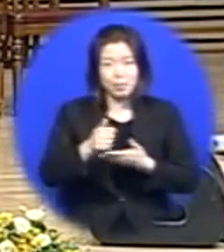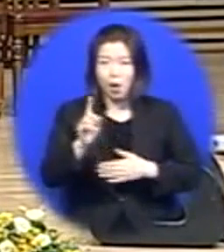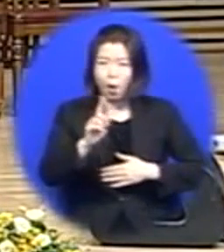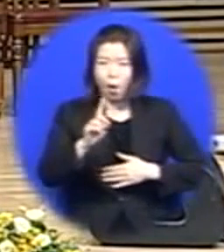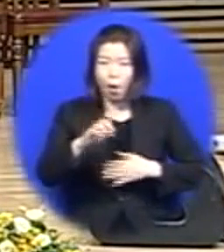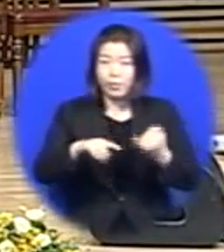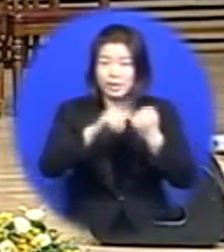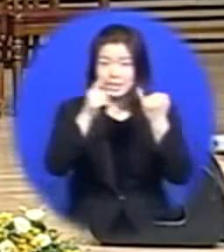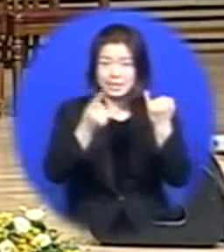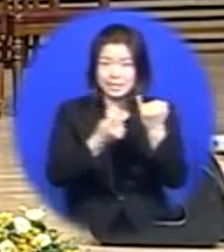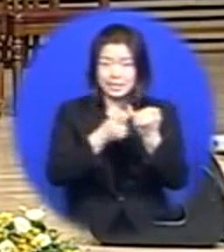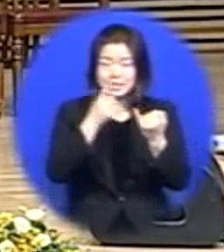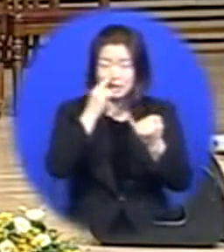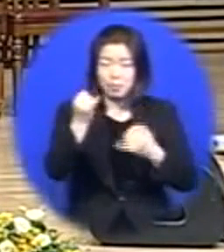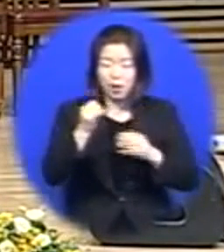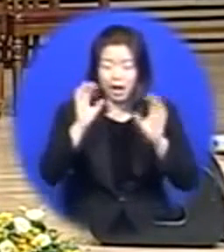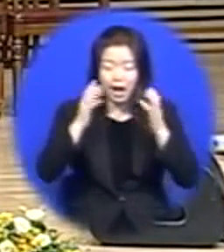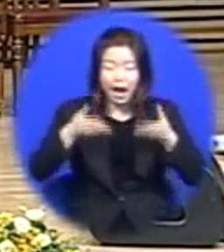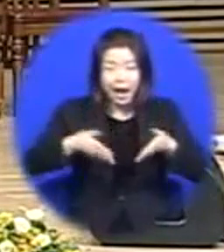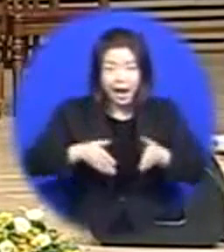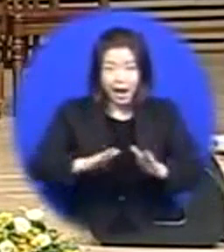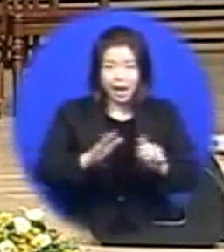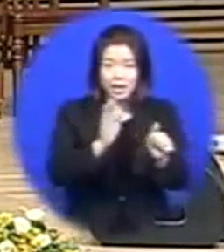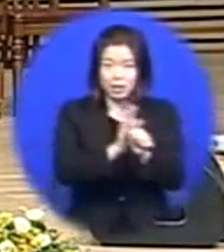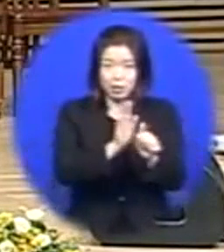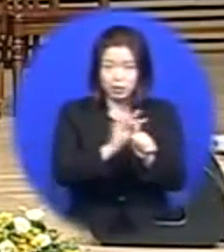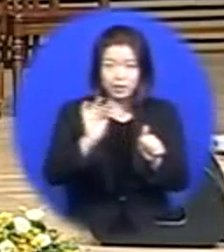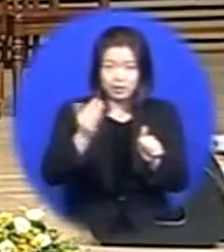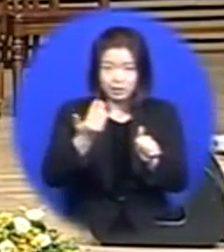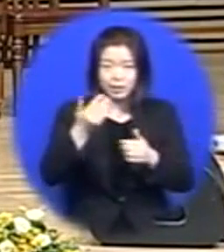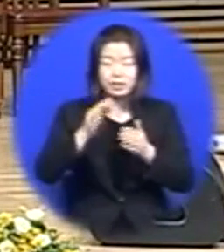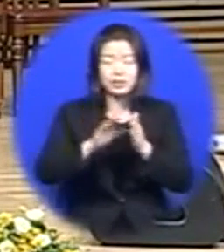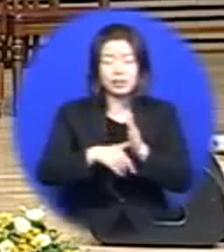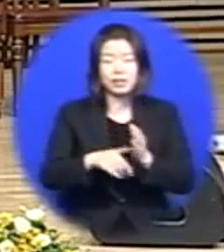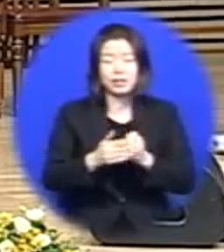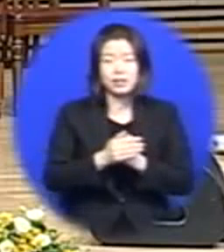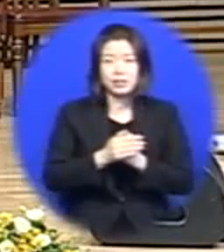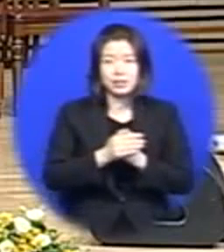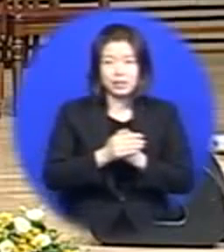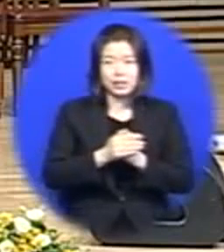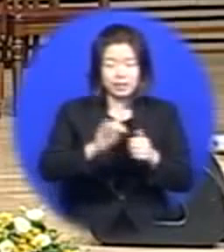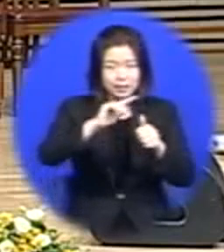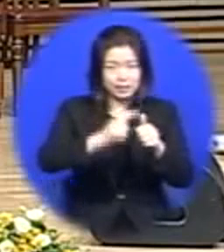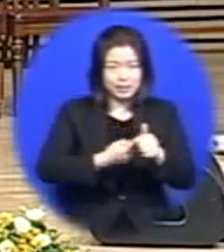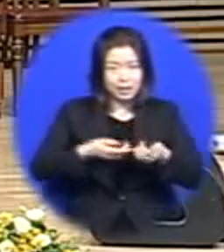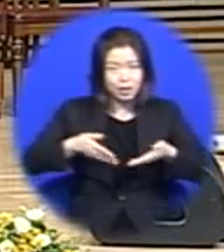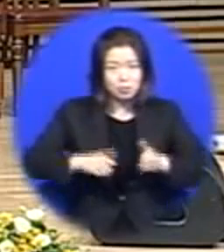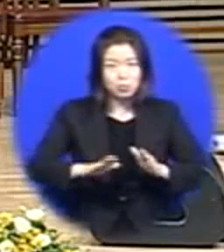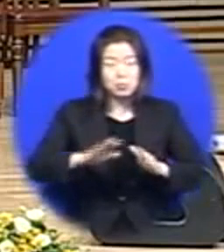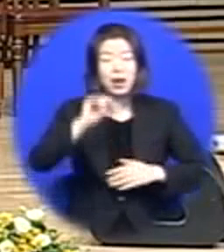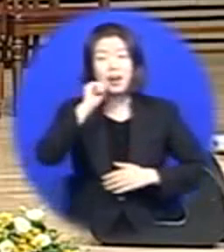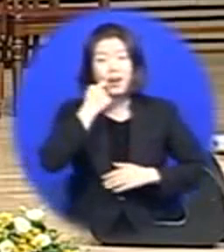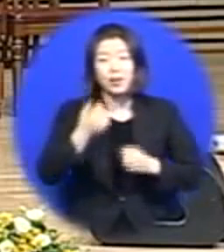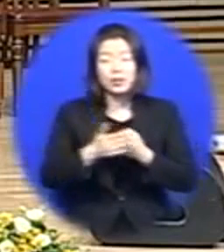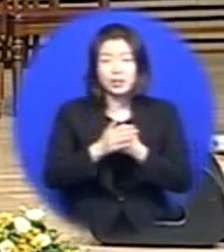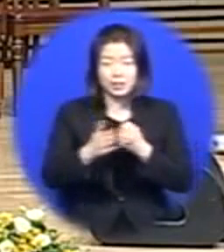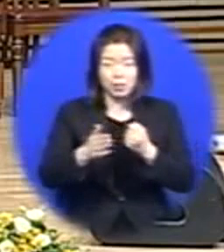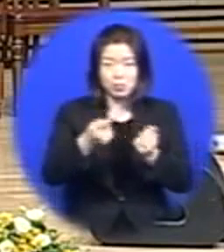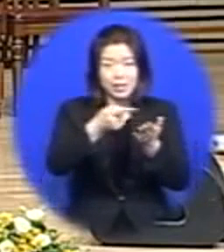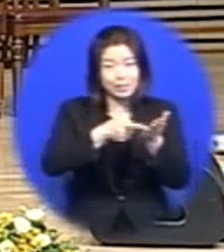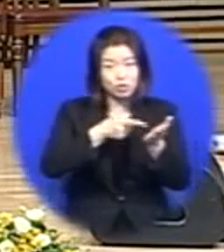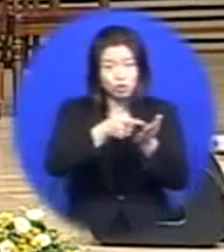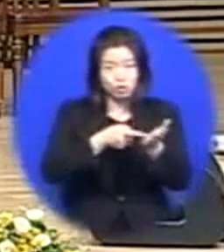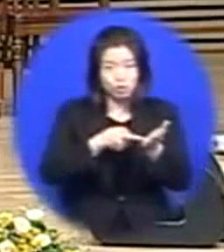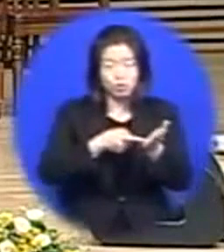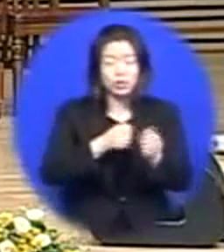어느 산모를 이제 아이를 출산을 돕게 되는데 자연분만 하기는 어려운 분이라 수술을